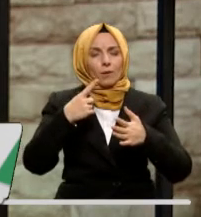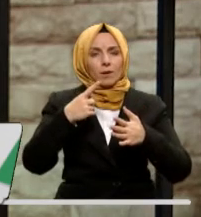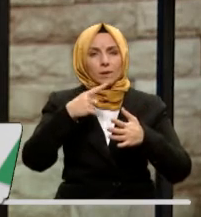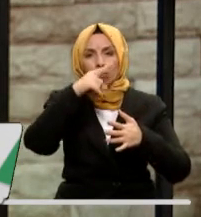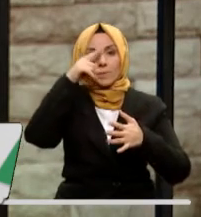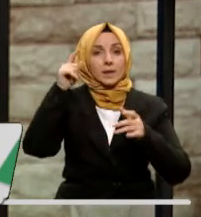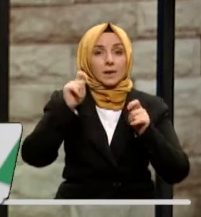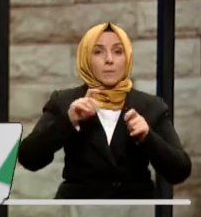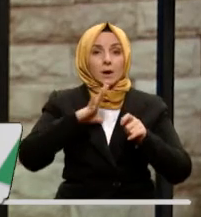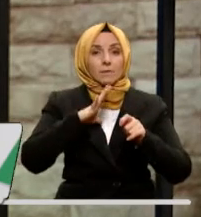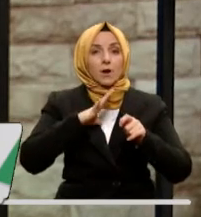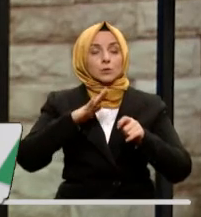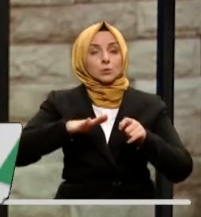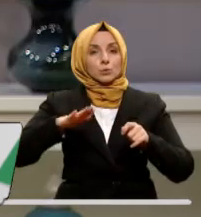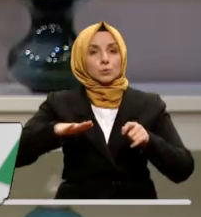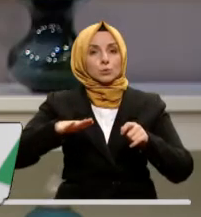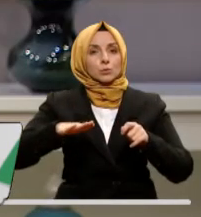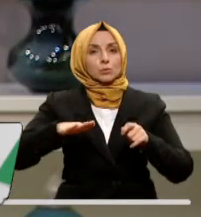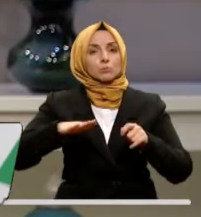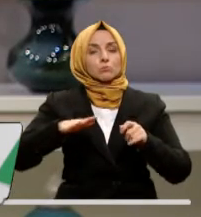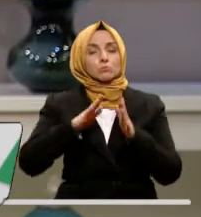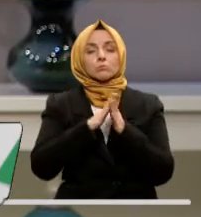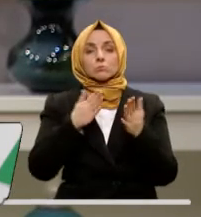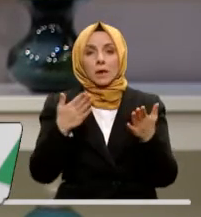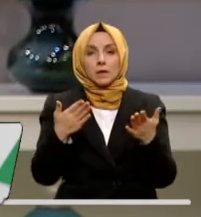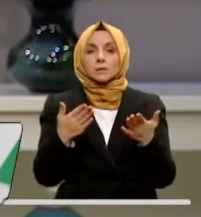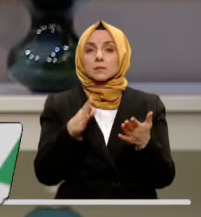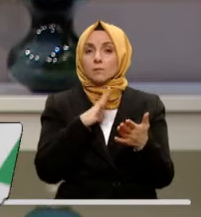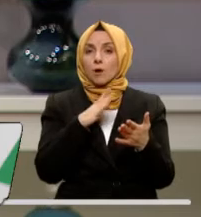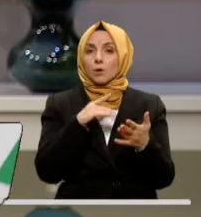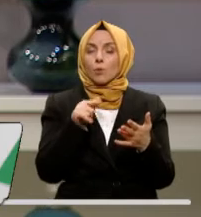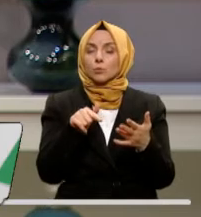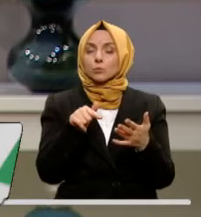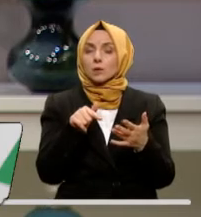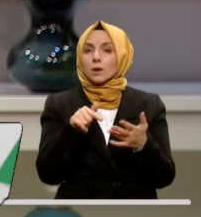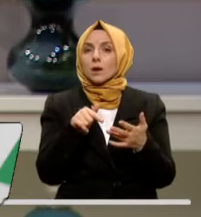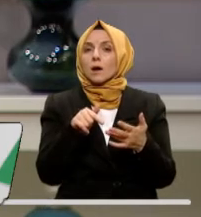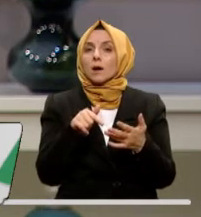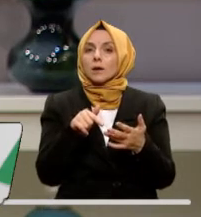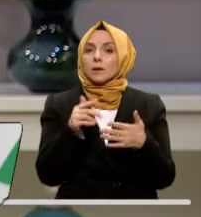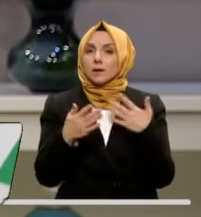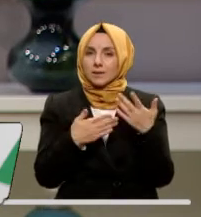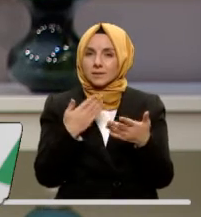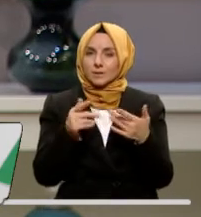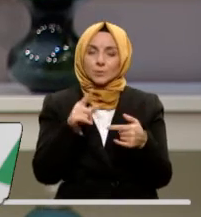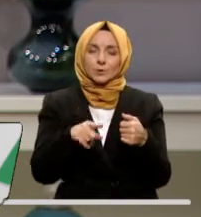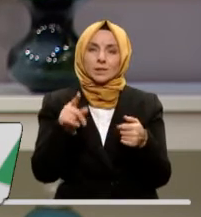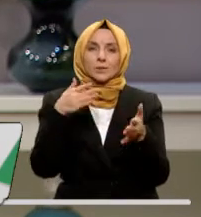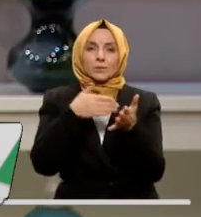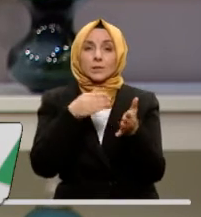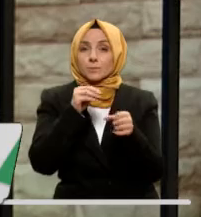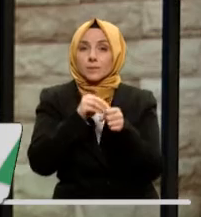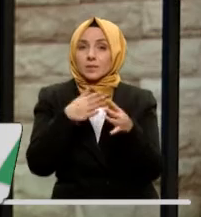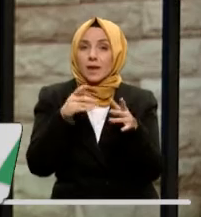dergisinde de atlamayalım hem çocuk dergisine hem aile dergisinde ve diğer süreli yayınları ulaşmak için izleyicilerimiz neler yapacak onu da söyleyelim